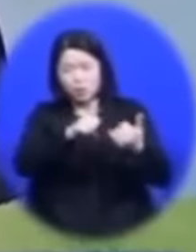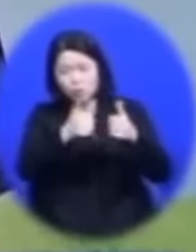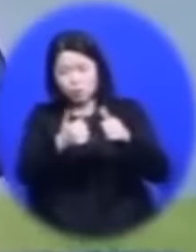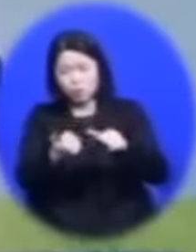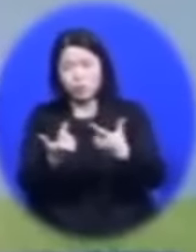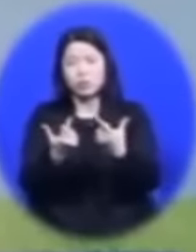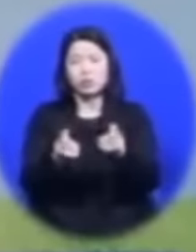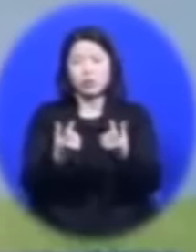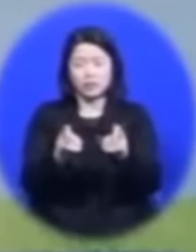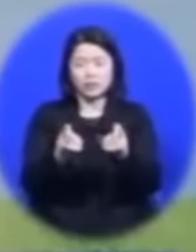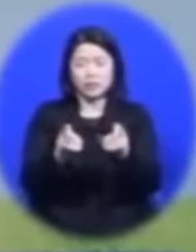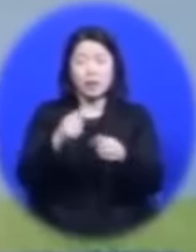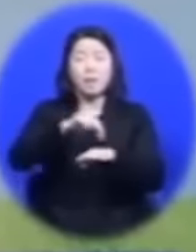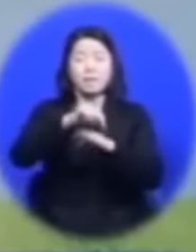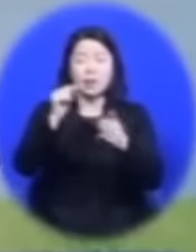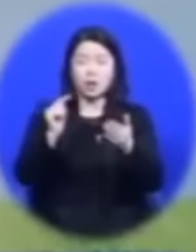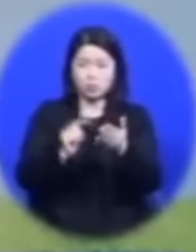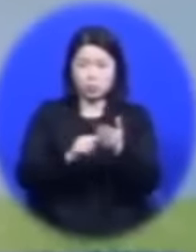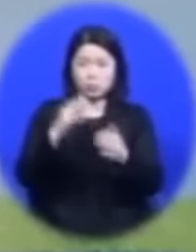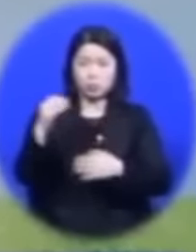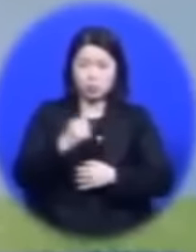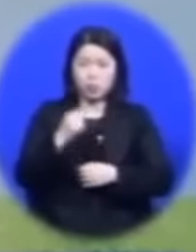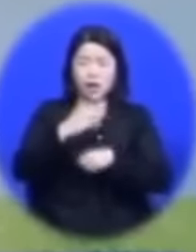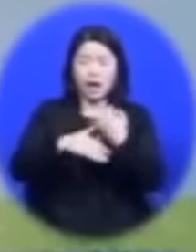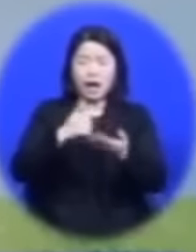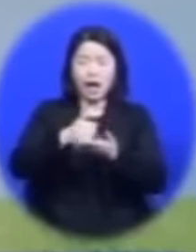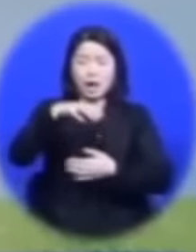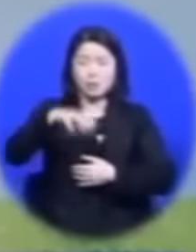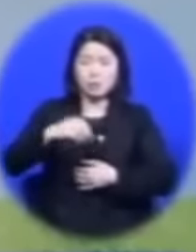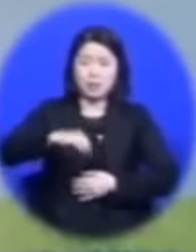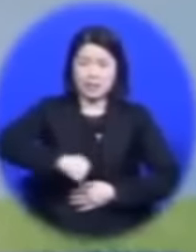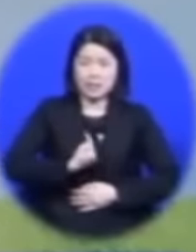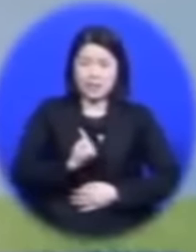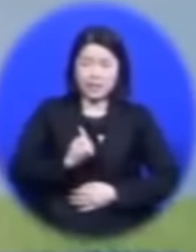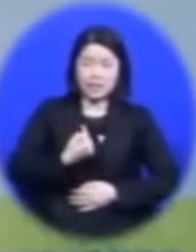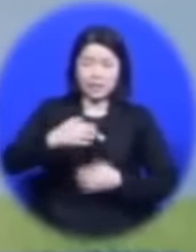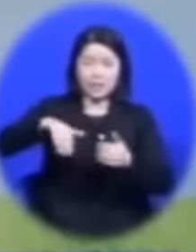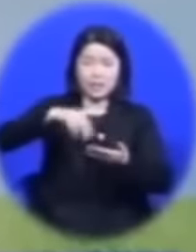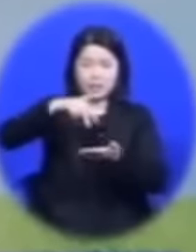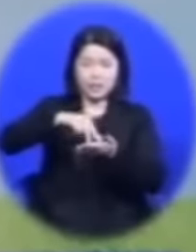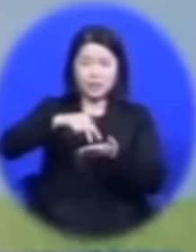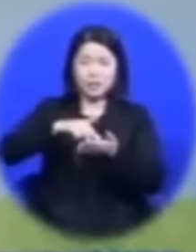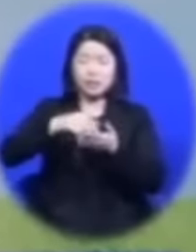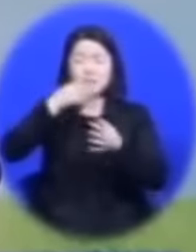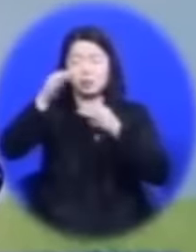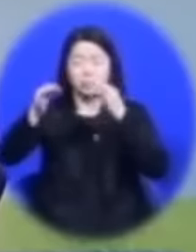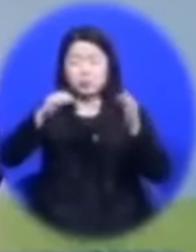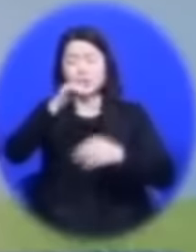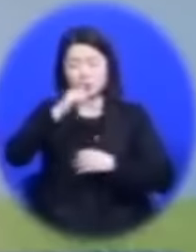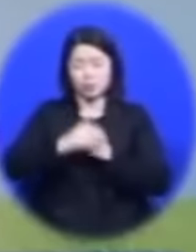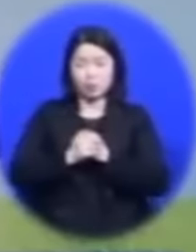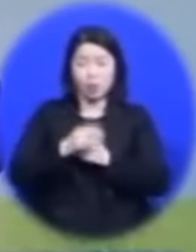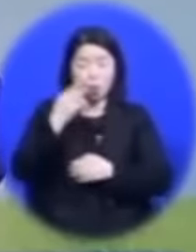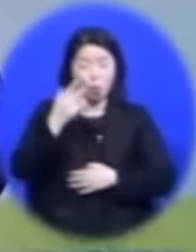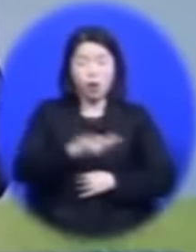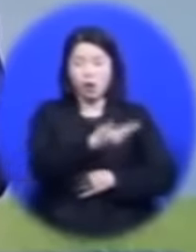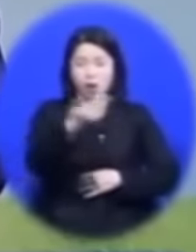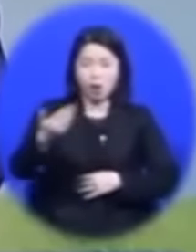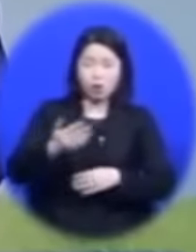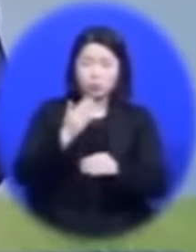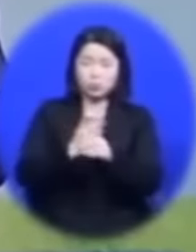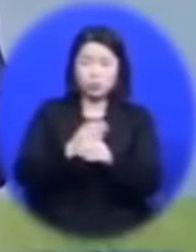사람처럼 그런 심정으로 하나님 앞에 자기 자신의 상태를 부르짖었습니다. 혹시 여러분 중에 물에